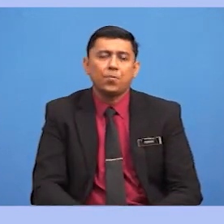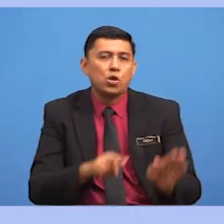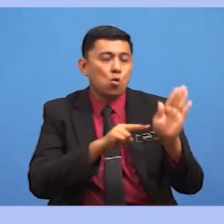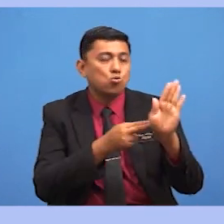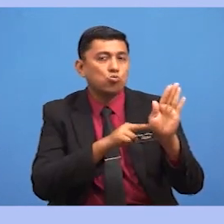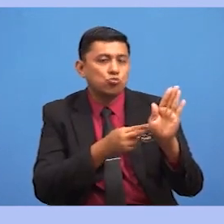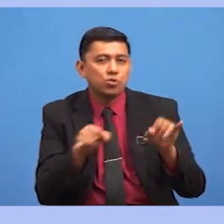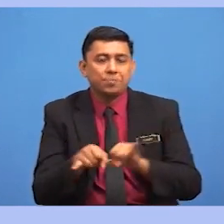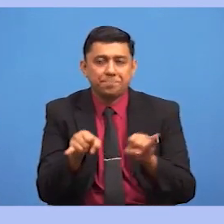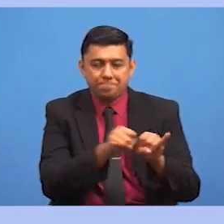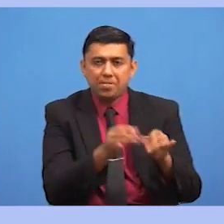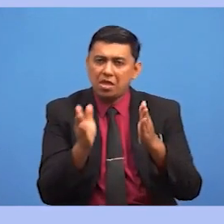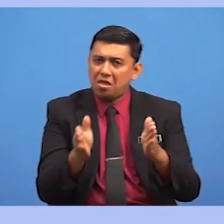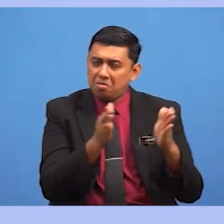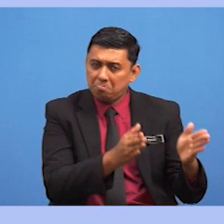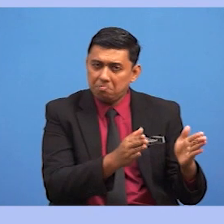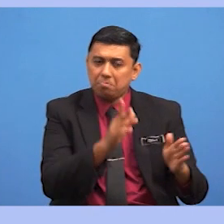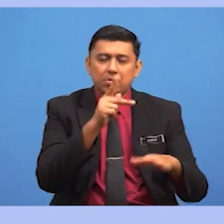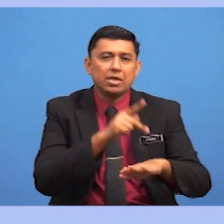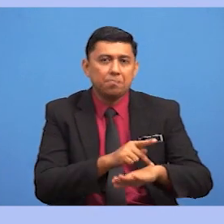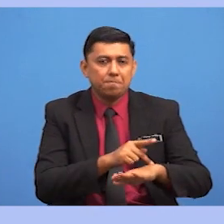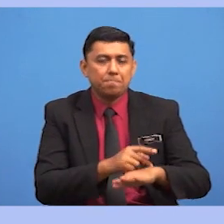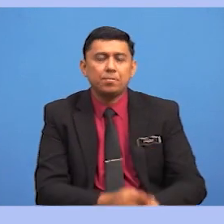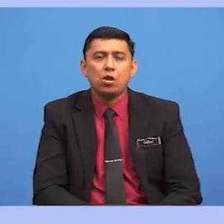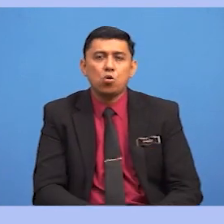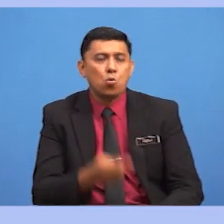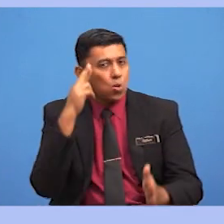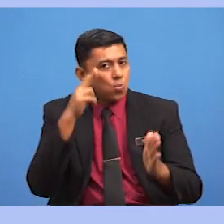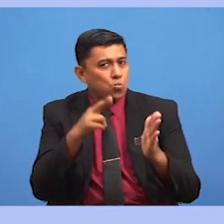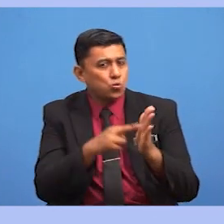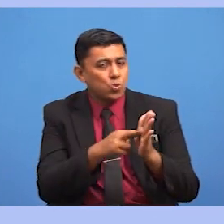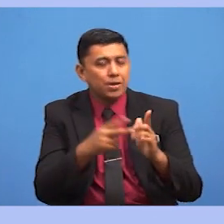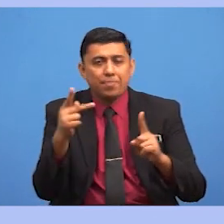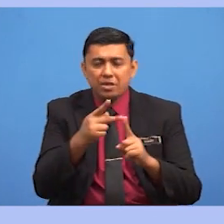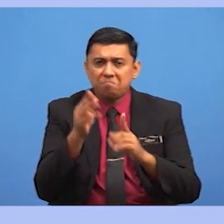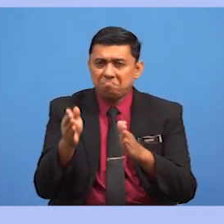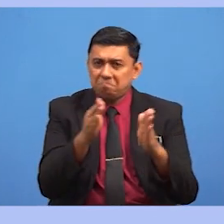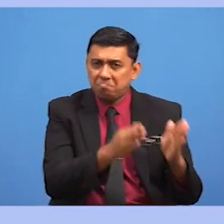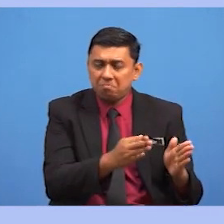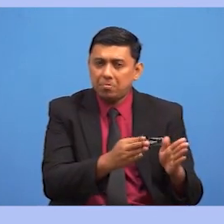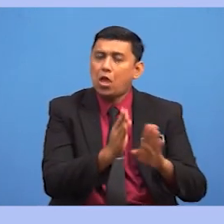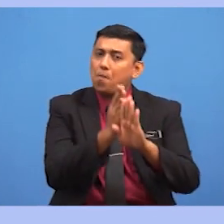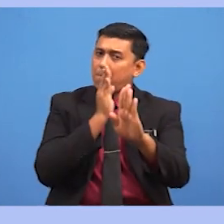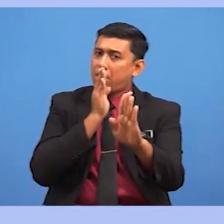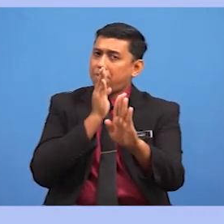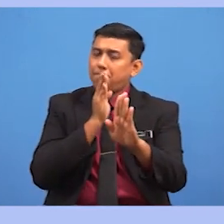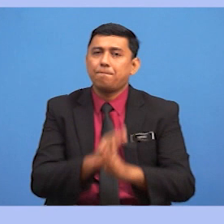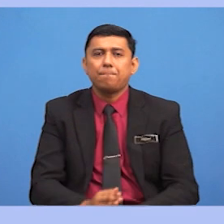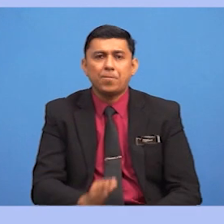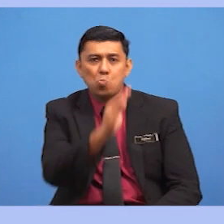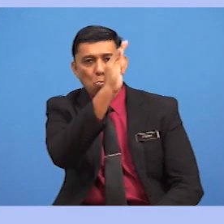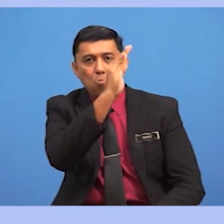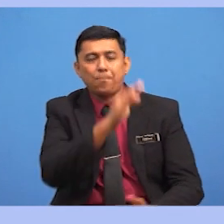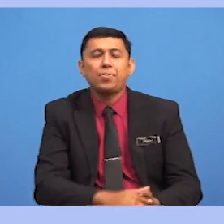unsur-unsur juga disusun mengikut kala. Ia merujuk kepada unsur yang disusun dalam baris mengufuk.